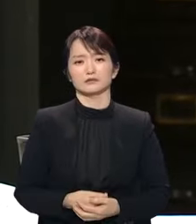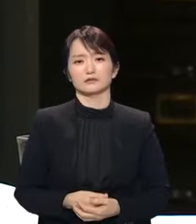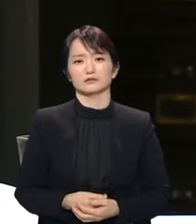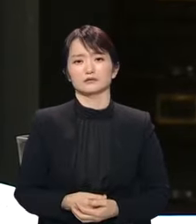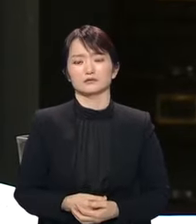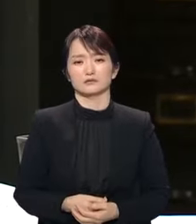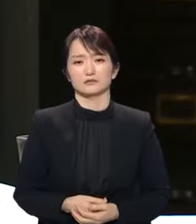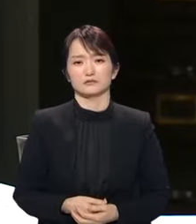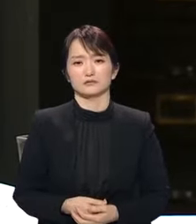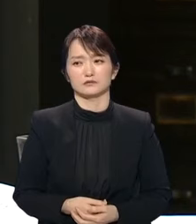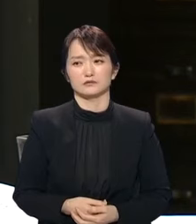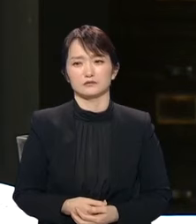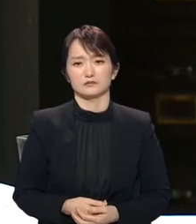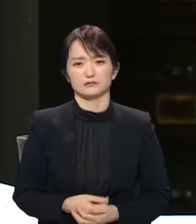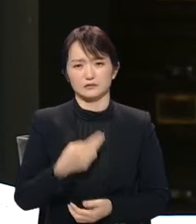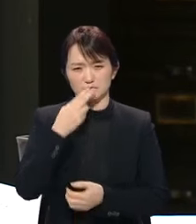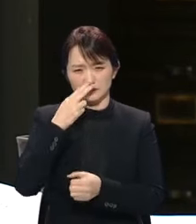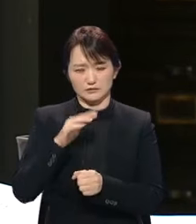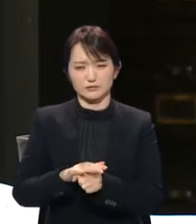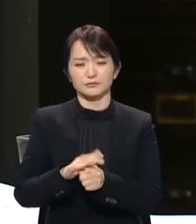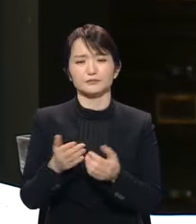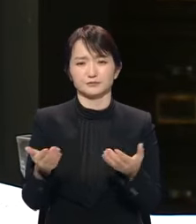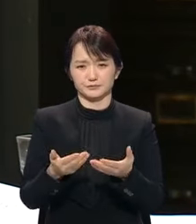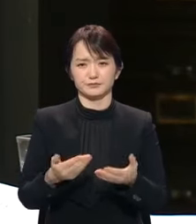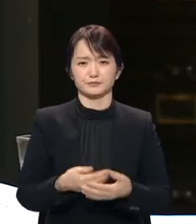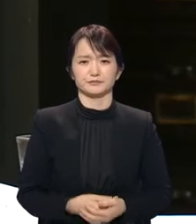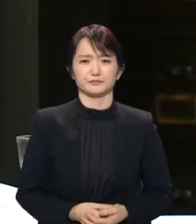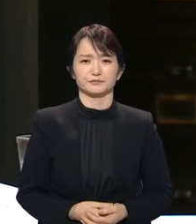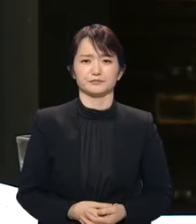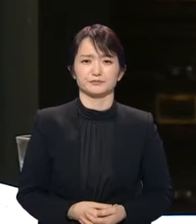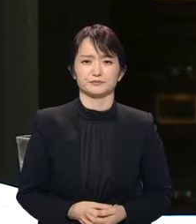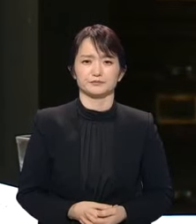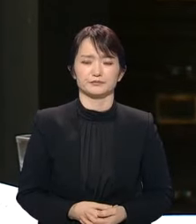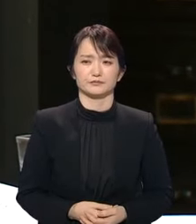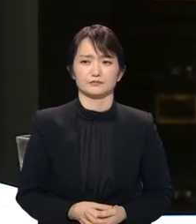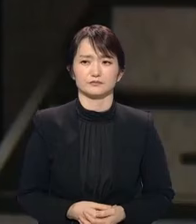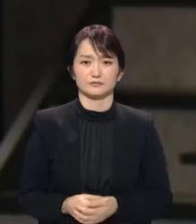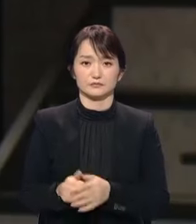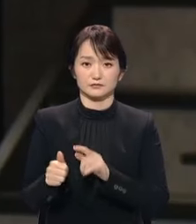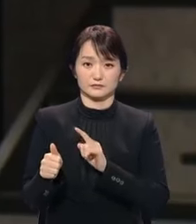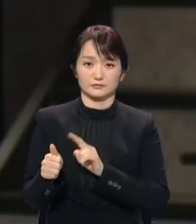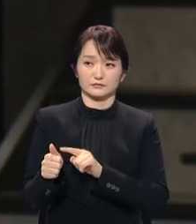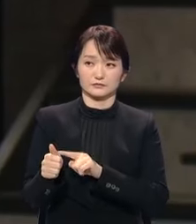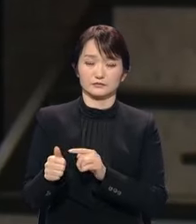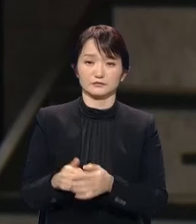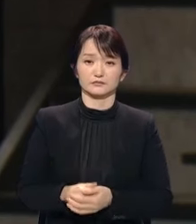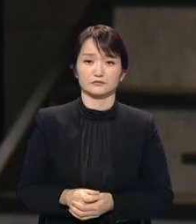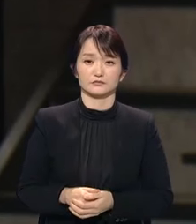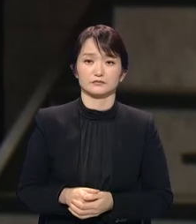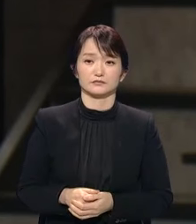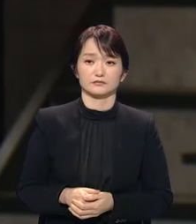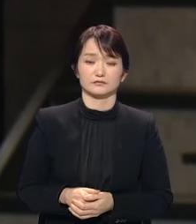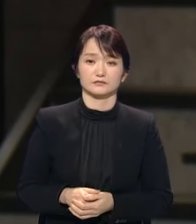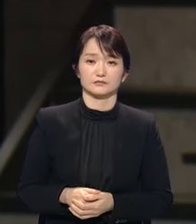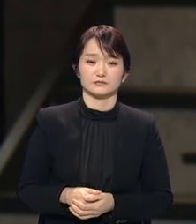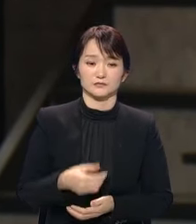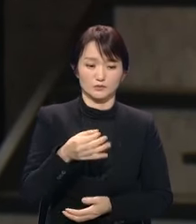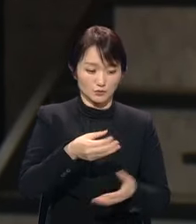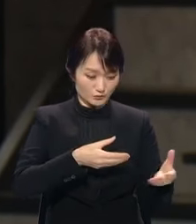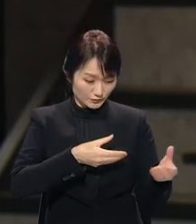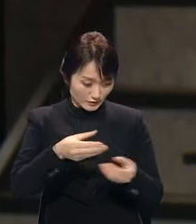이게 그러니까 정말 어처구니가 없다는 겁니다, 교수님. 실제로 이제 이 사람 같은 경우는 사채업자에게